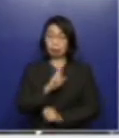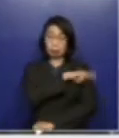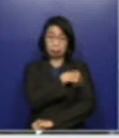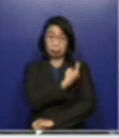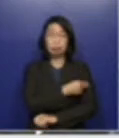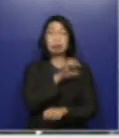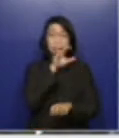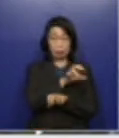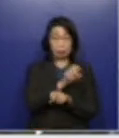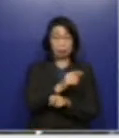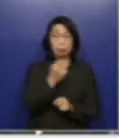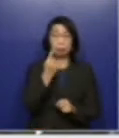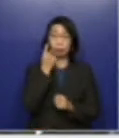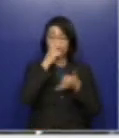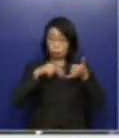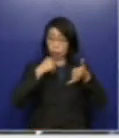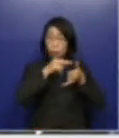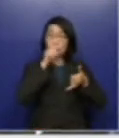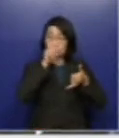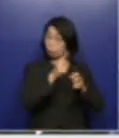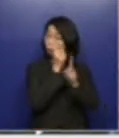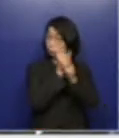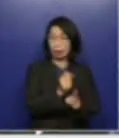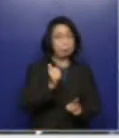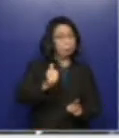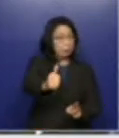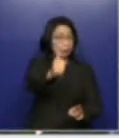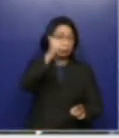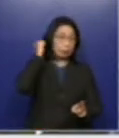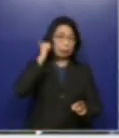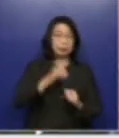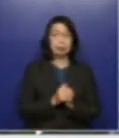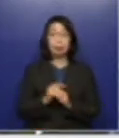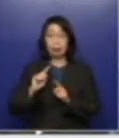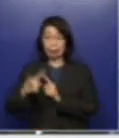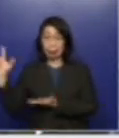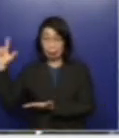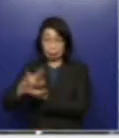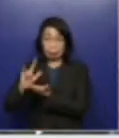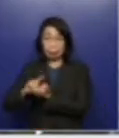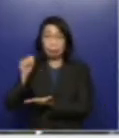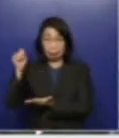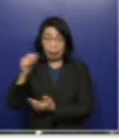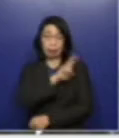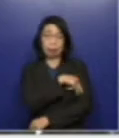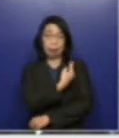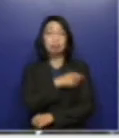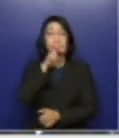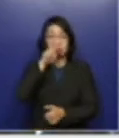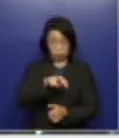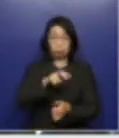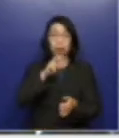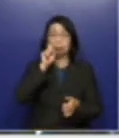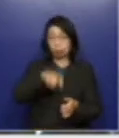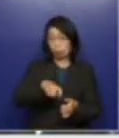ารณสุขของเราที่กำหนดไว้ผมมาฟังท่านรัฐมนตรีตอบกระทู้เมื่อวานเนี่ยท่านตอบว่าได้ครับข้อย